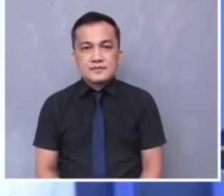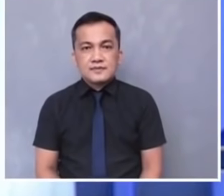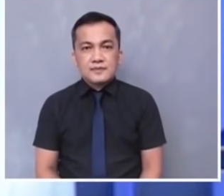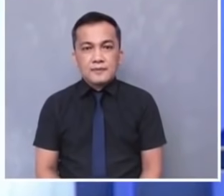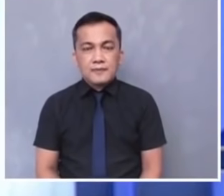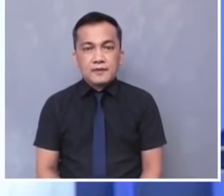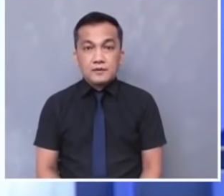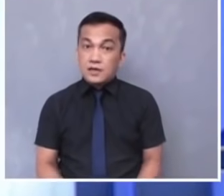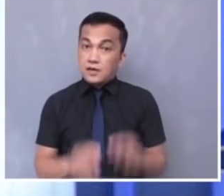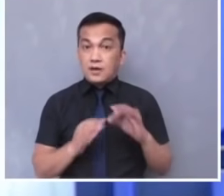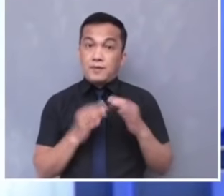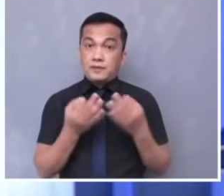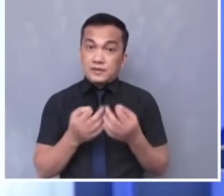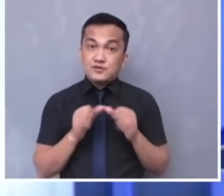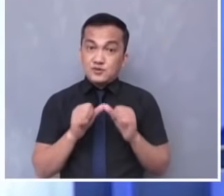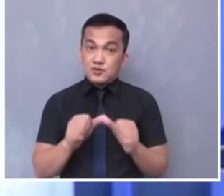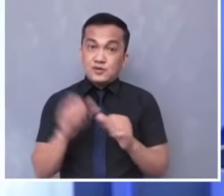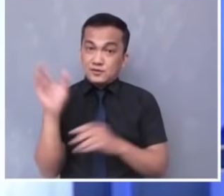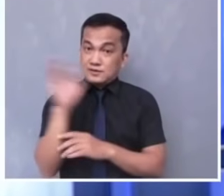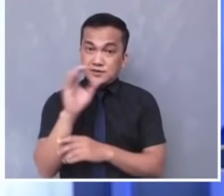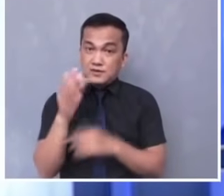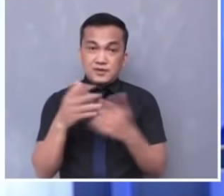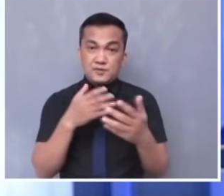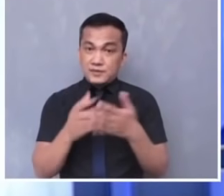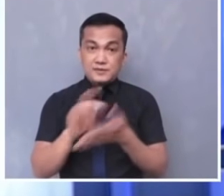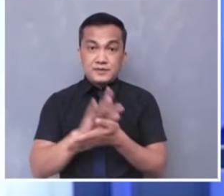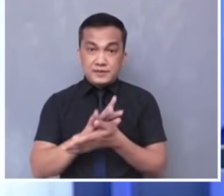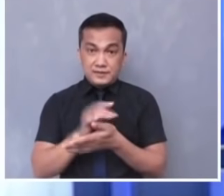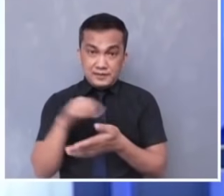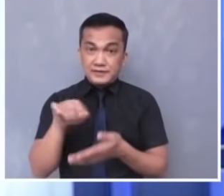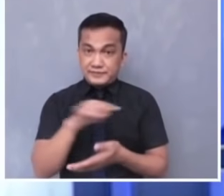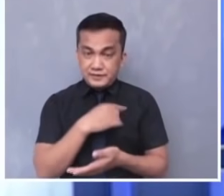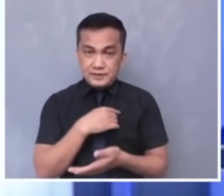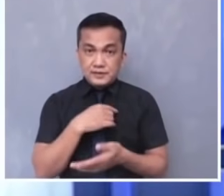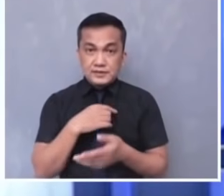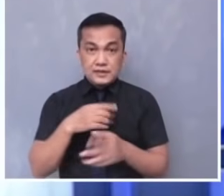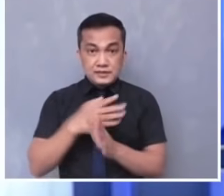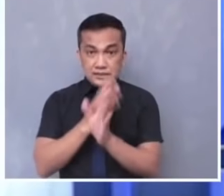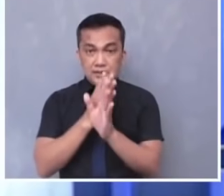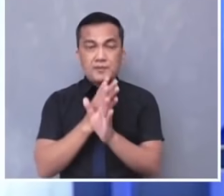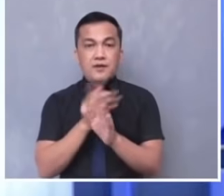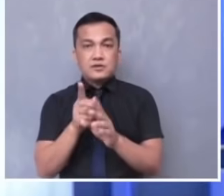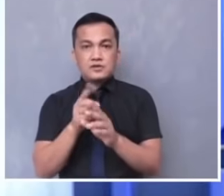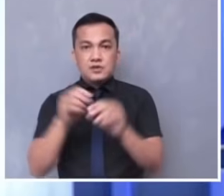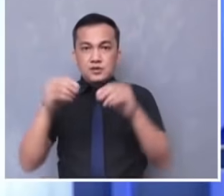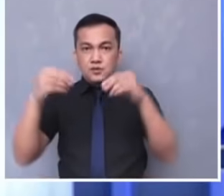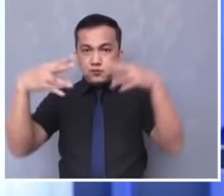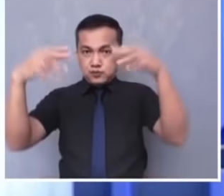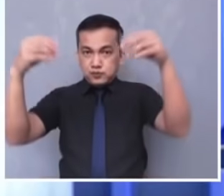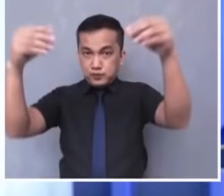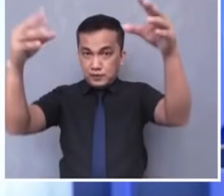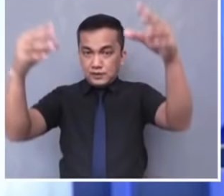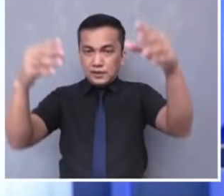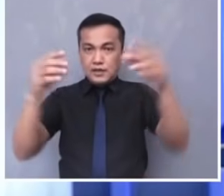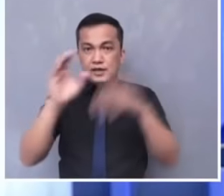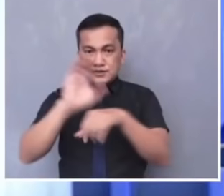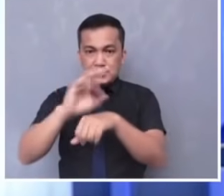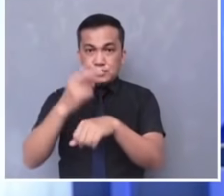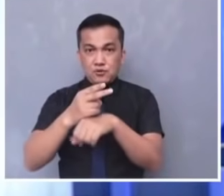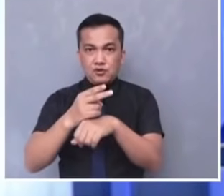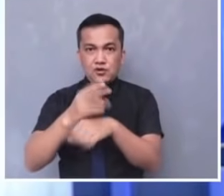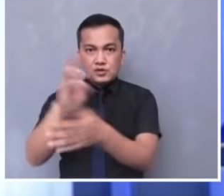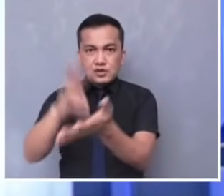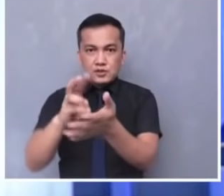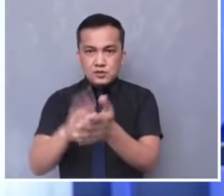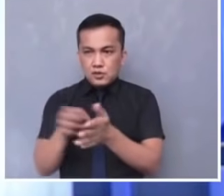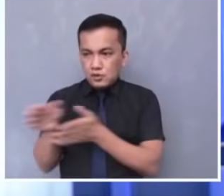Kapamilya, tuloy ang Pasko kahit nasa pandemya pa rin tayo. Sa Davao City, nagliwanag ang City Hall compound at mga lansangan dahil